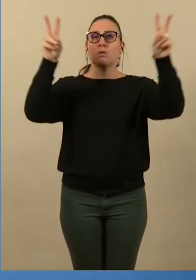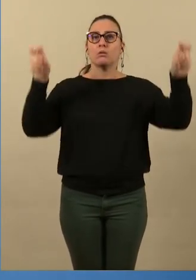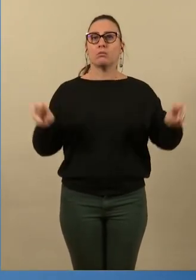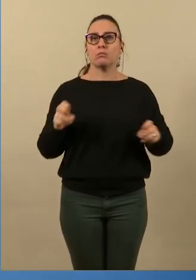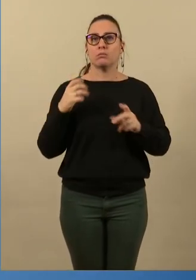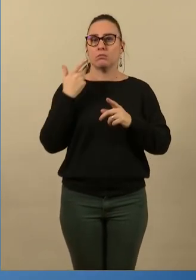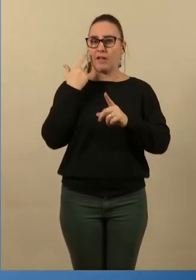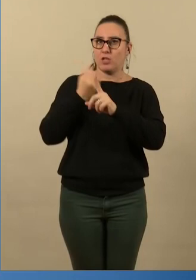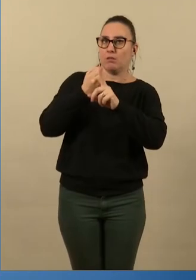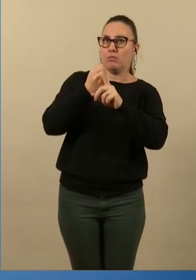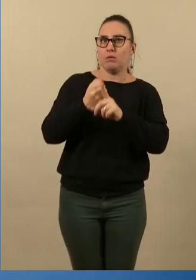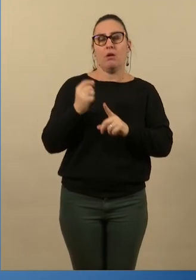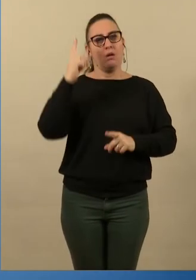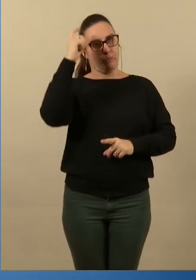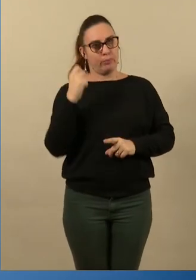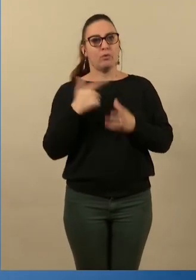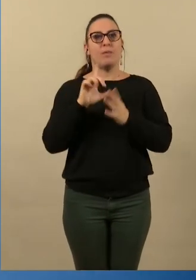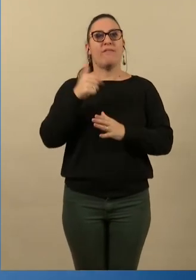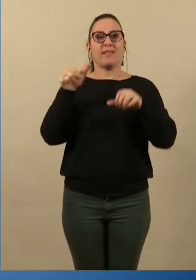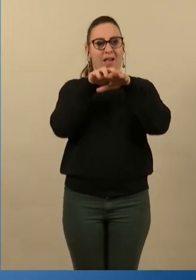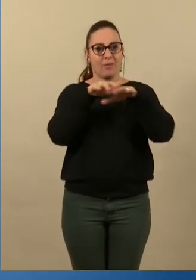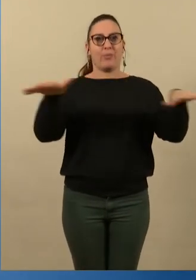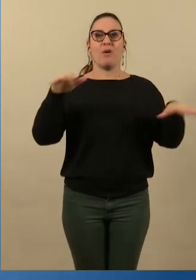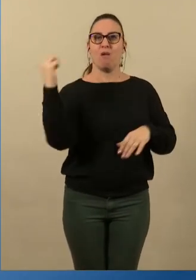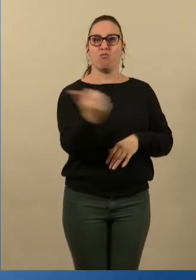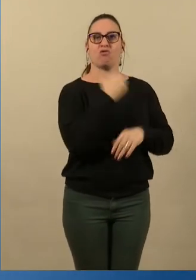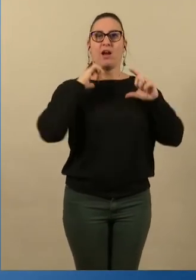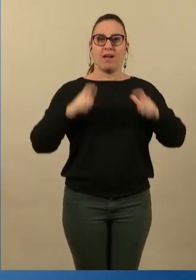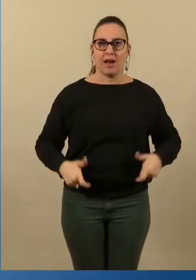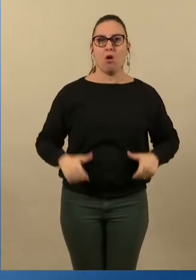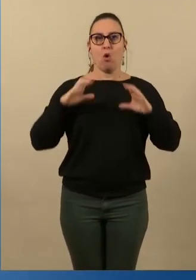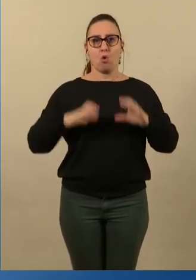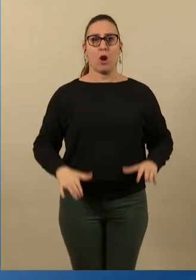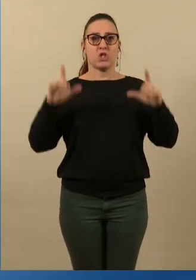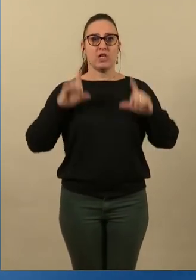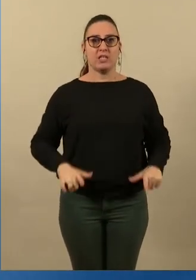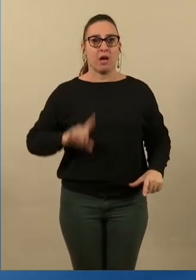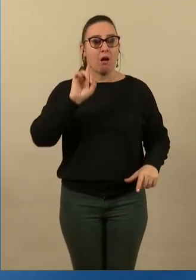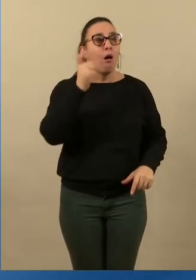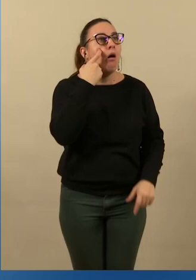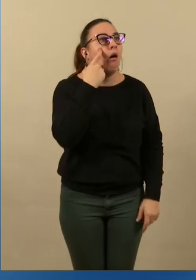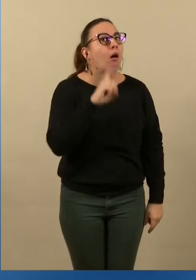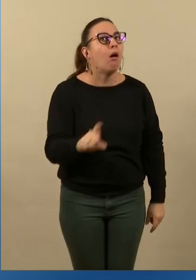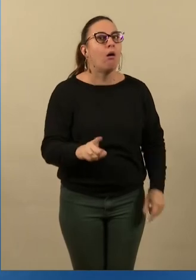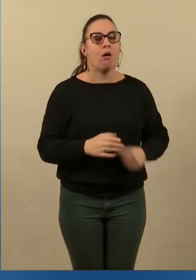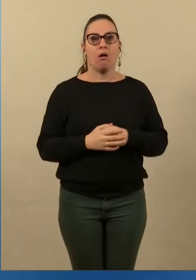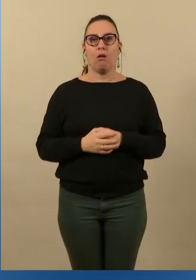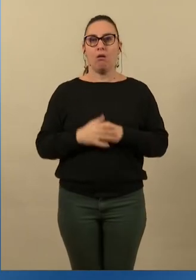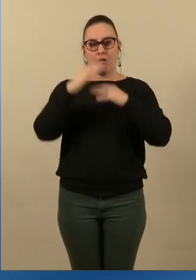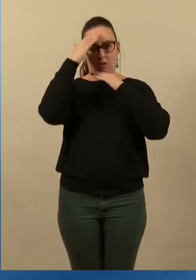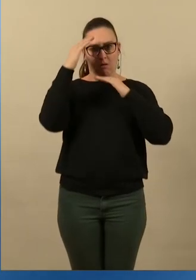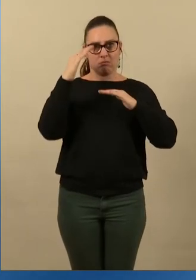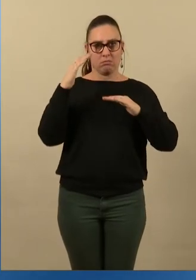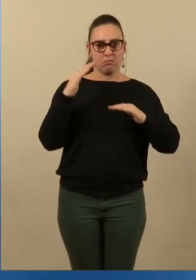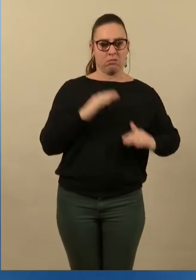scolaire généralisé en 2021 dans chaque école collège ou lycée perte de confiance